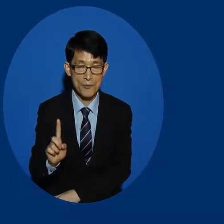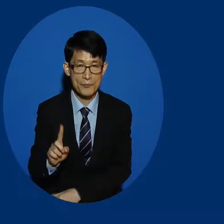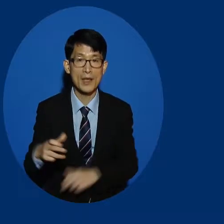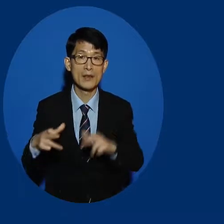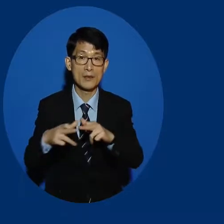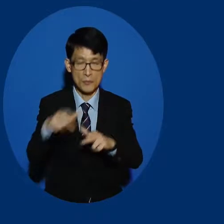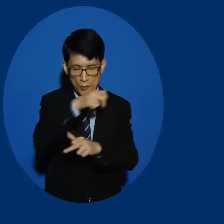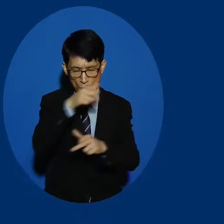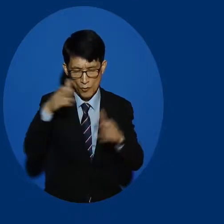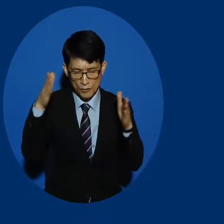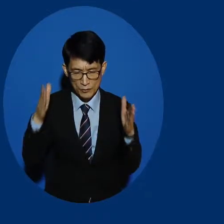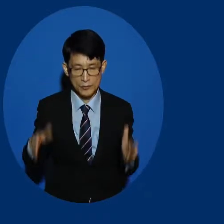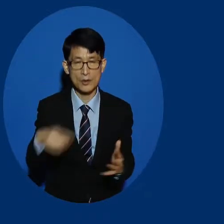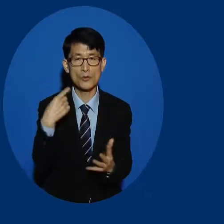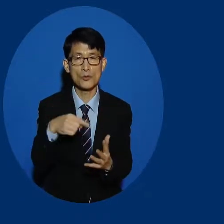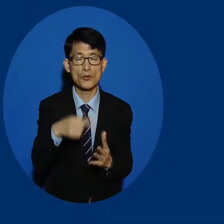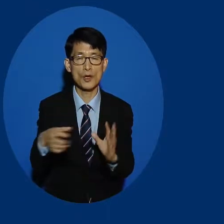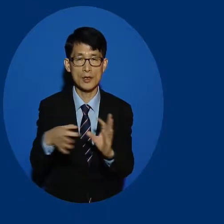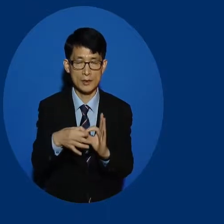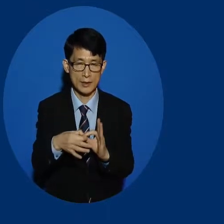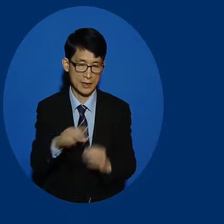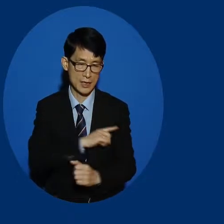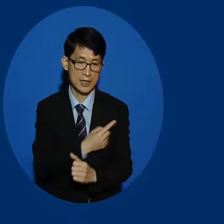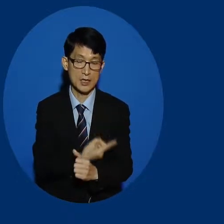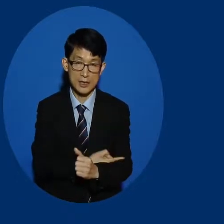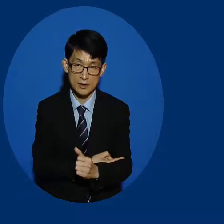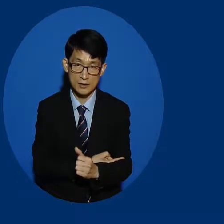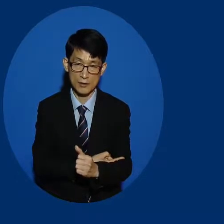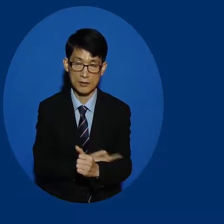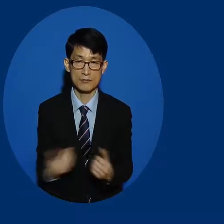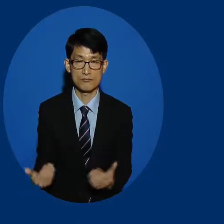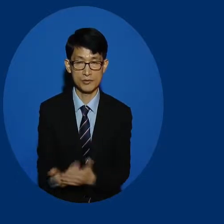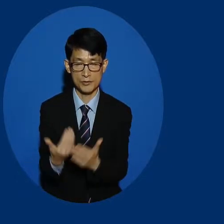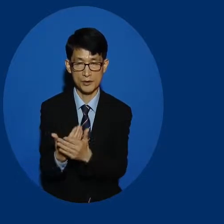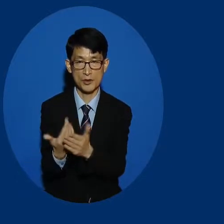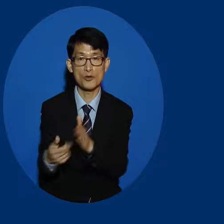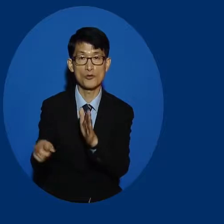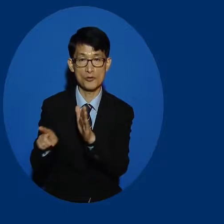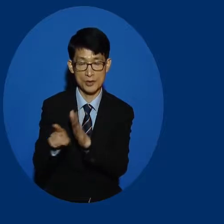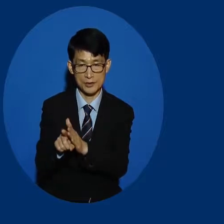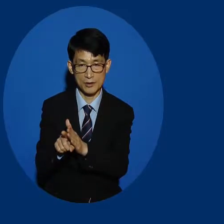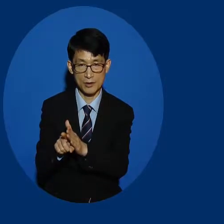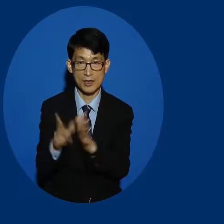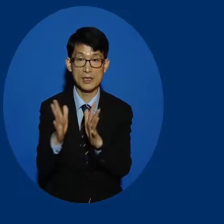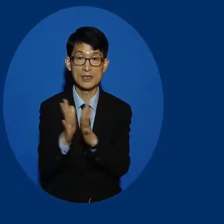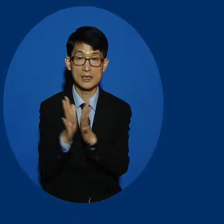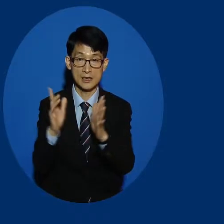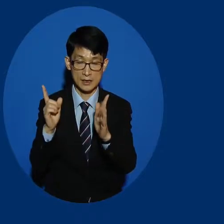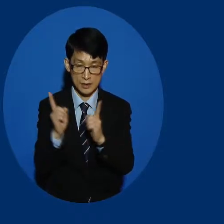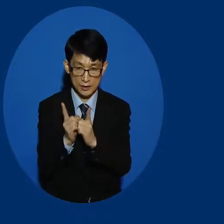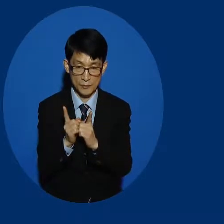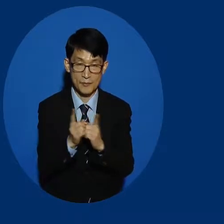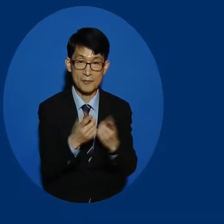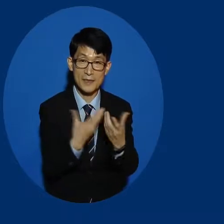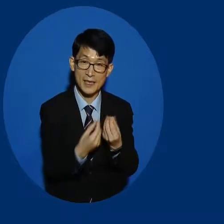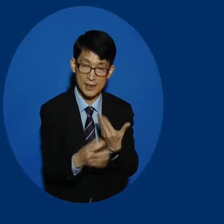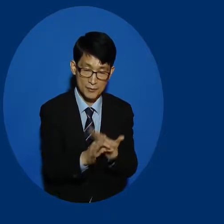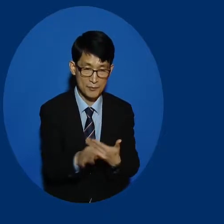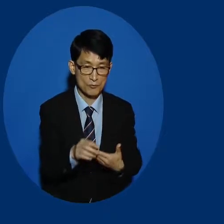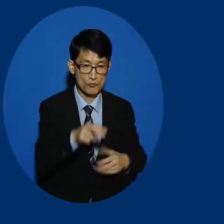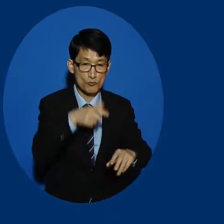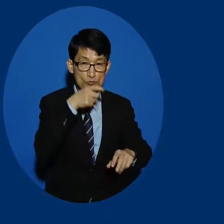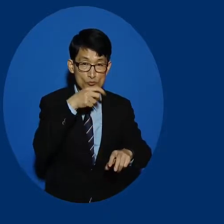장애인 평생교육과 관련된 역량들을 키워나갈 수 있는, 우리 스스로가 우물을 팔 수 있는 기술을 배울 수